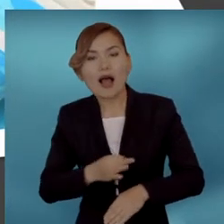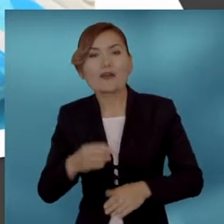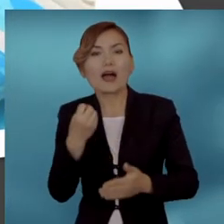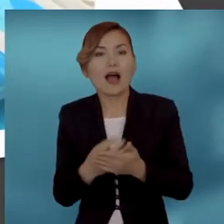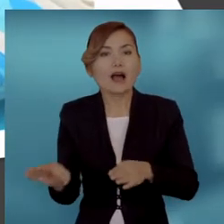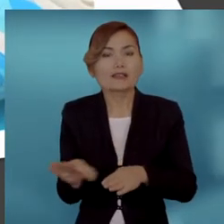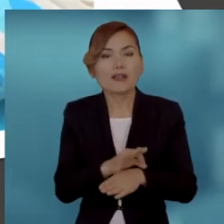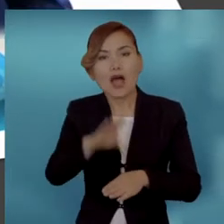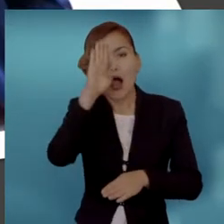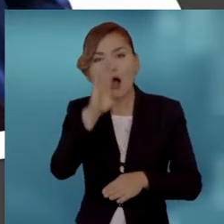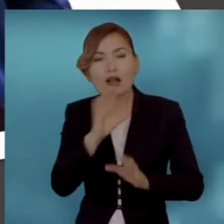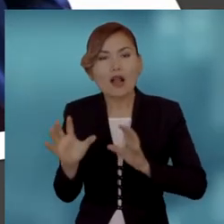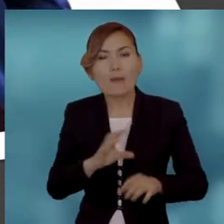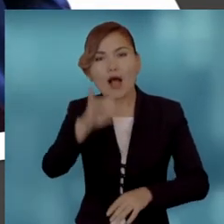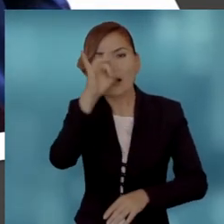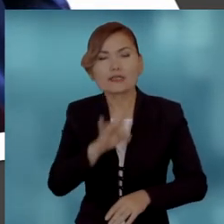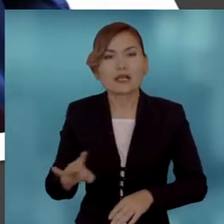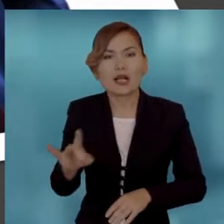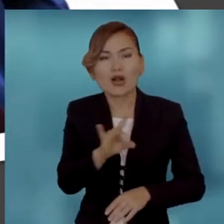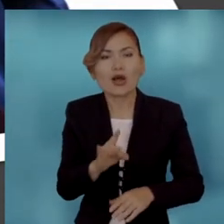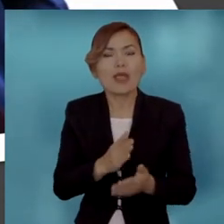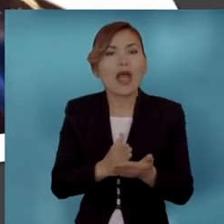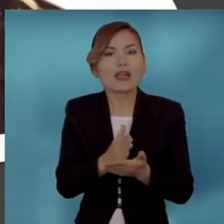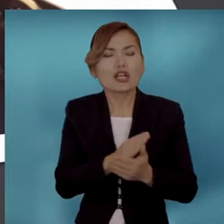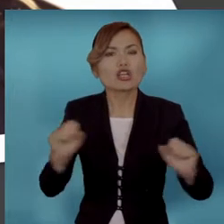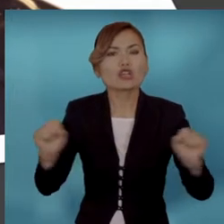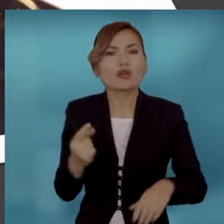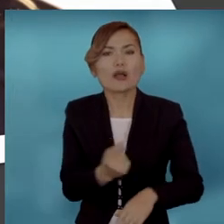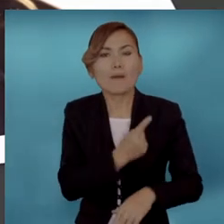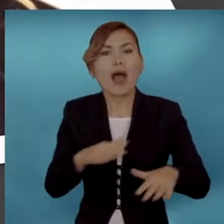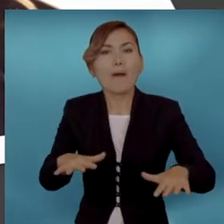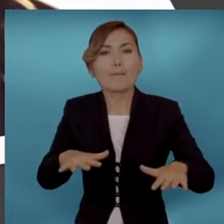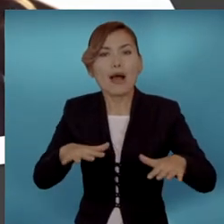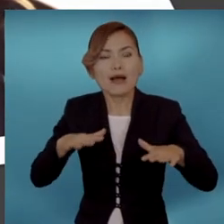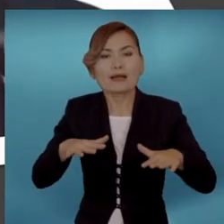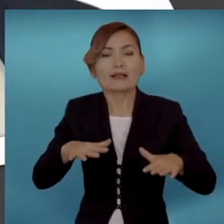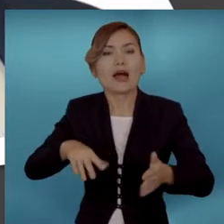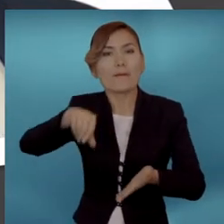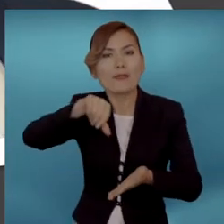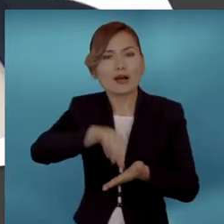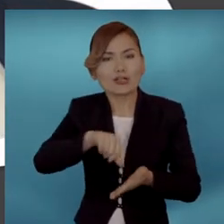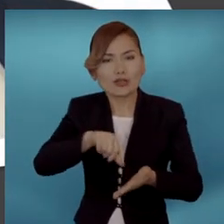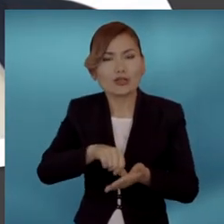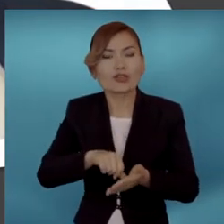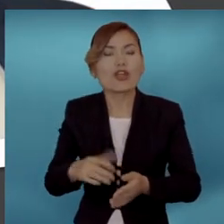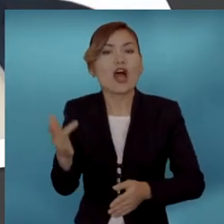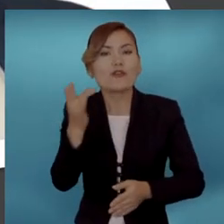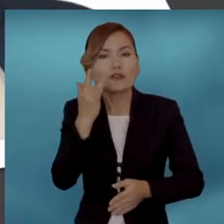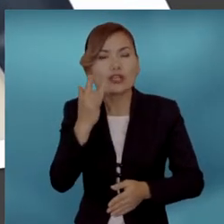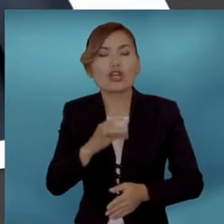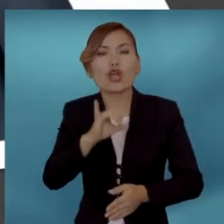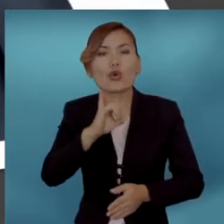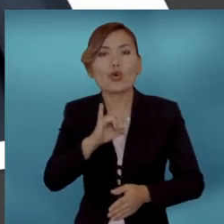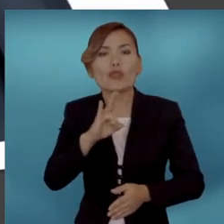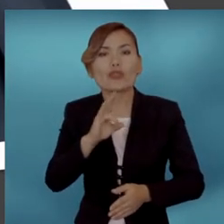шебері, парламент мәжілісінің депутаты, ЮНЕСКО-ның ізгі ниетті елшісі. Осы аталған барлық қасиеттер мен жетістіктер